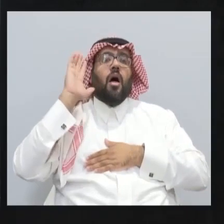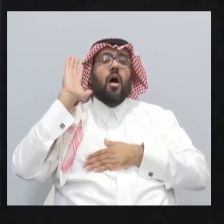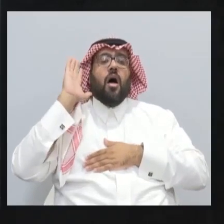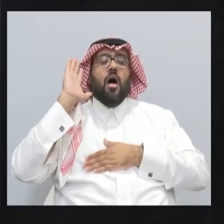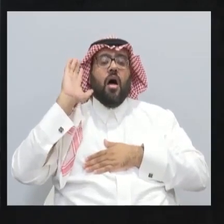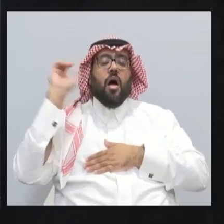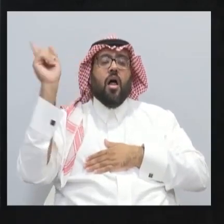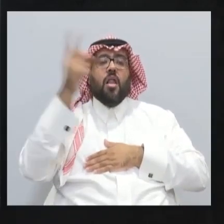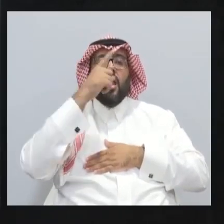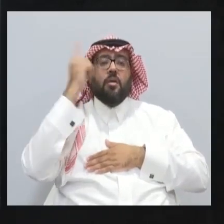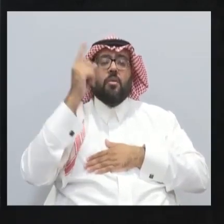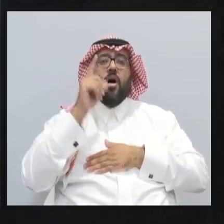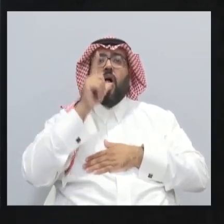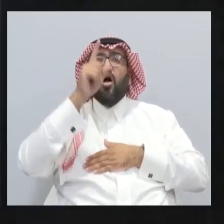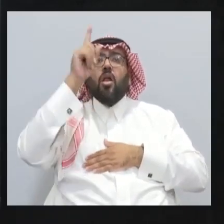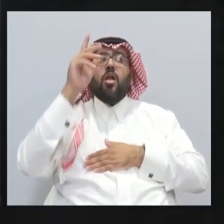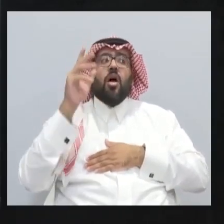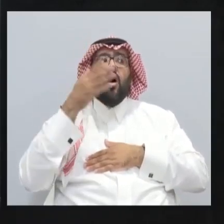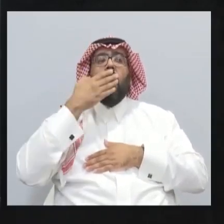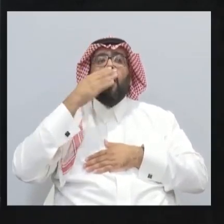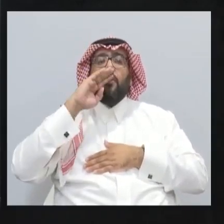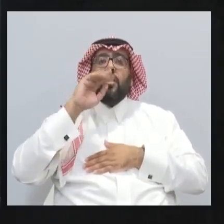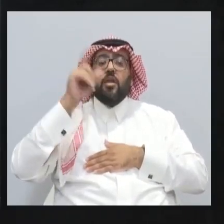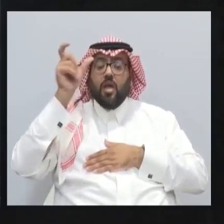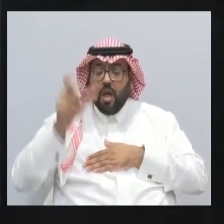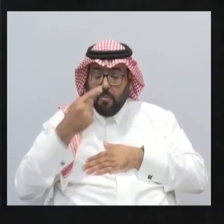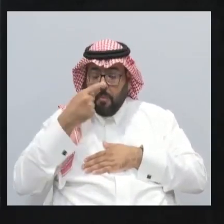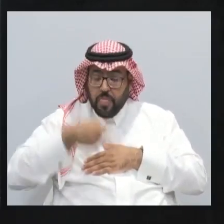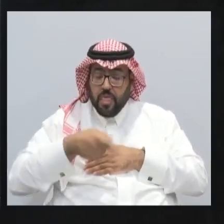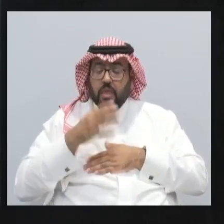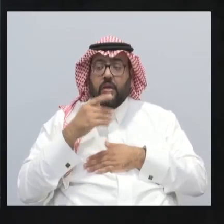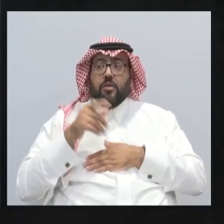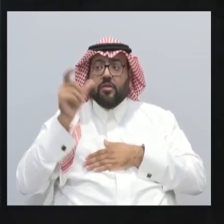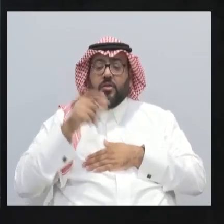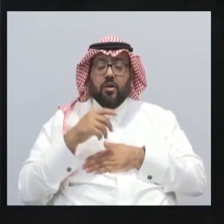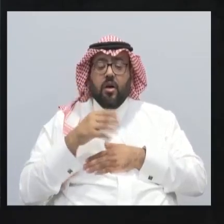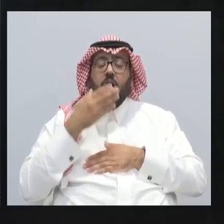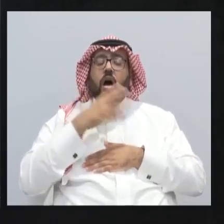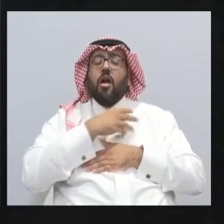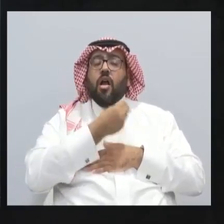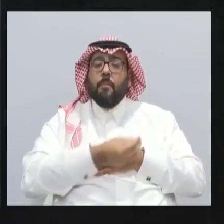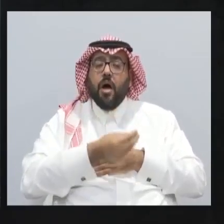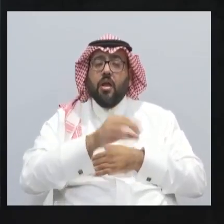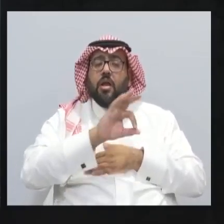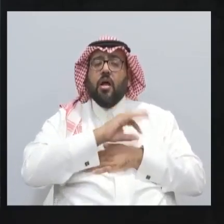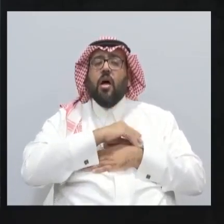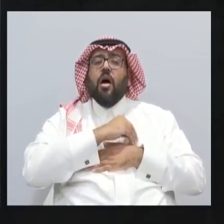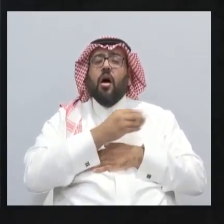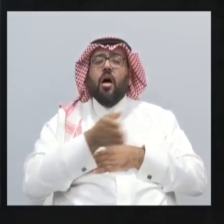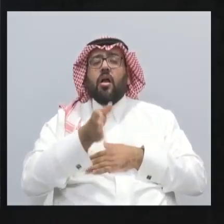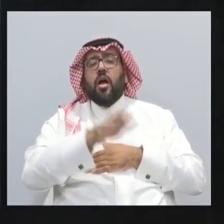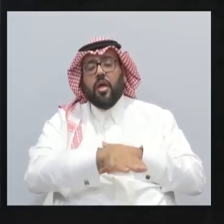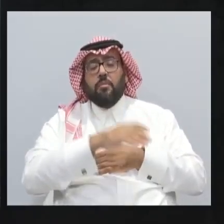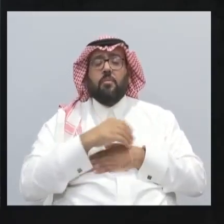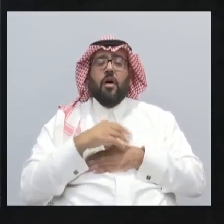القدسي حمدني عبدي فهو يسمعك ويخاطبك ثم تقول الرحمن الرحيم فيقول الله اثنى علي